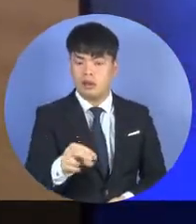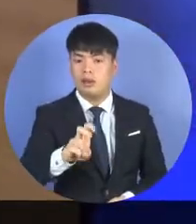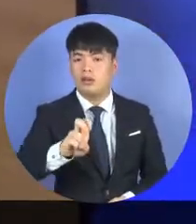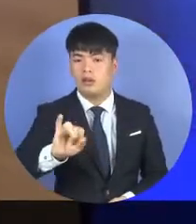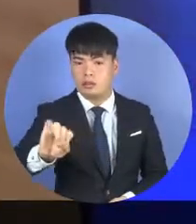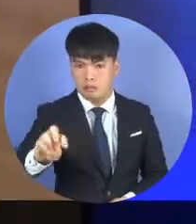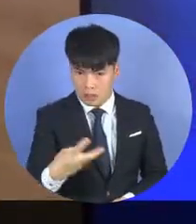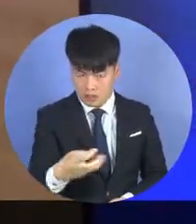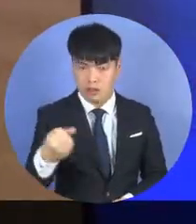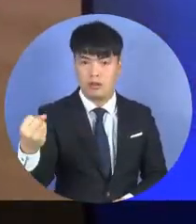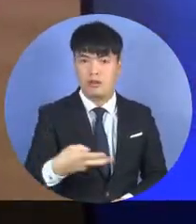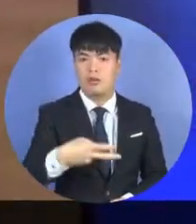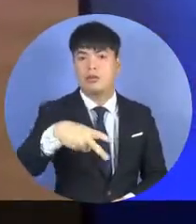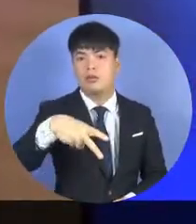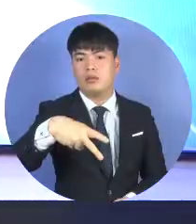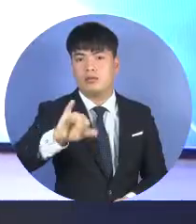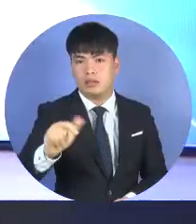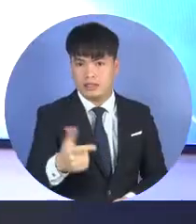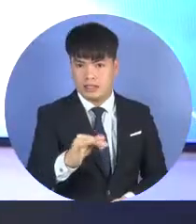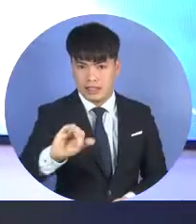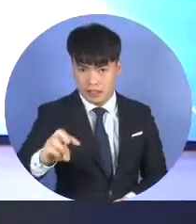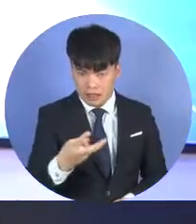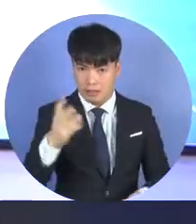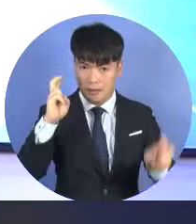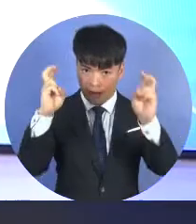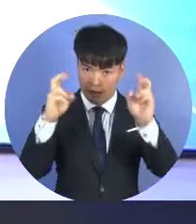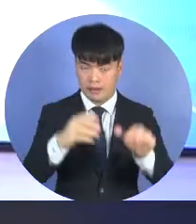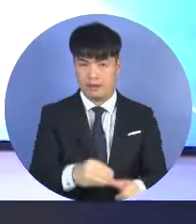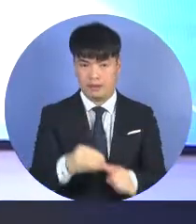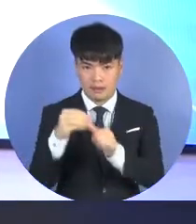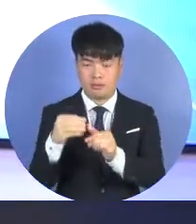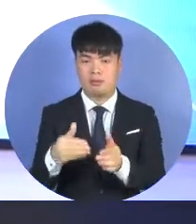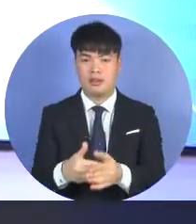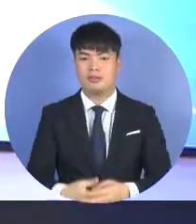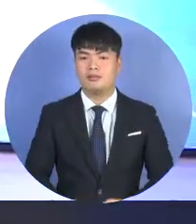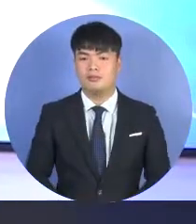청호정밀, 주식회사 태성기계, 신일산업 주식회사가 수상했습니다.